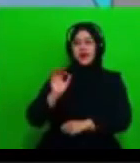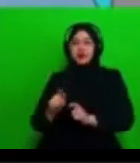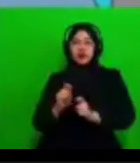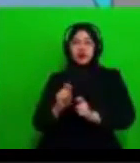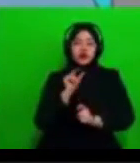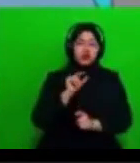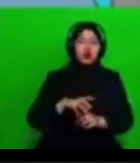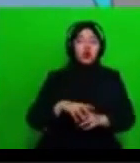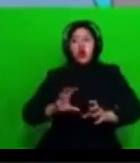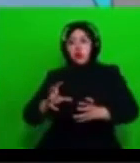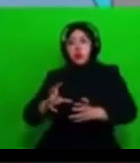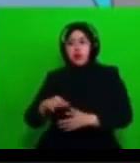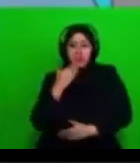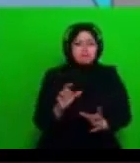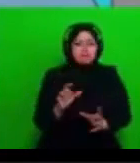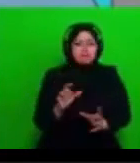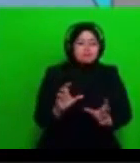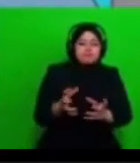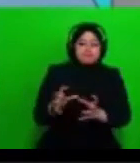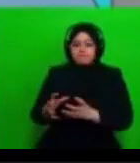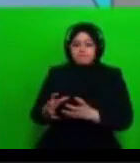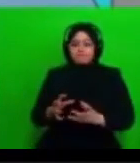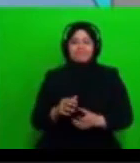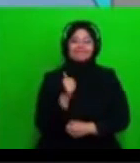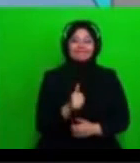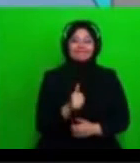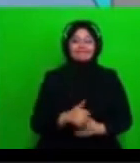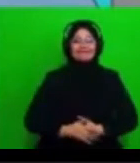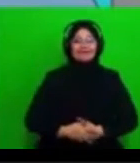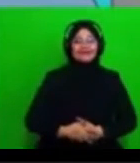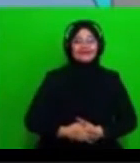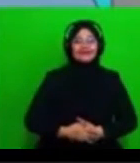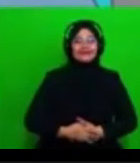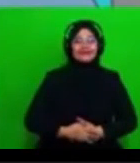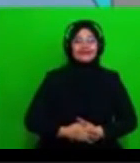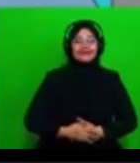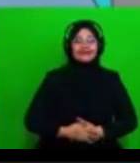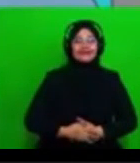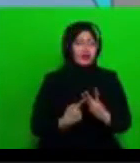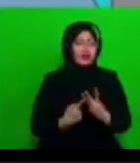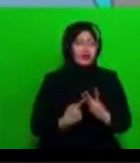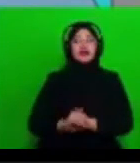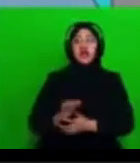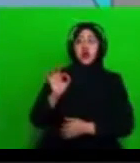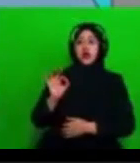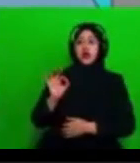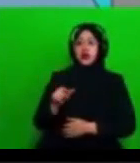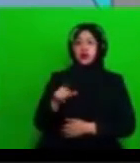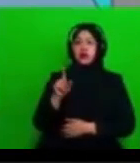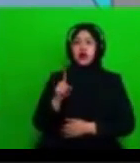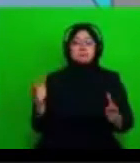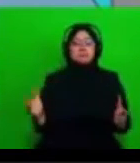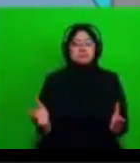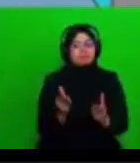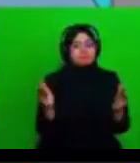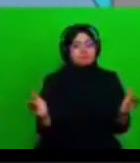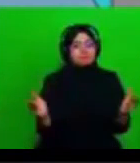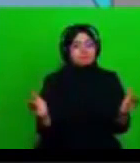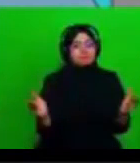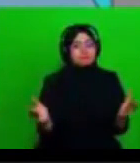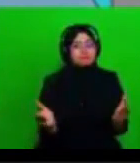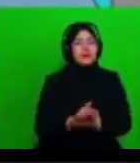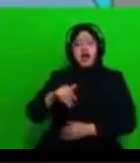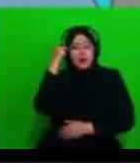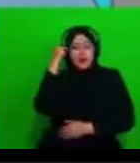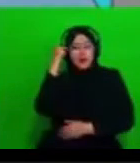jejaring dalam belajar. Nah, yang ketiga adalah bagaimana agar orang tua mendorong bahwa anak tidak hanya belajar melalui